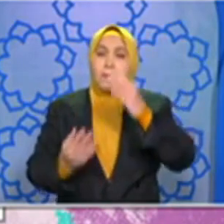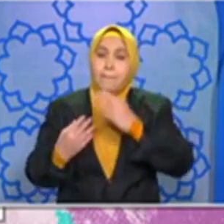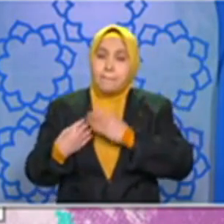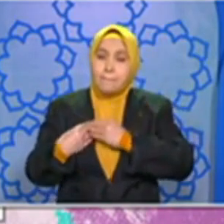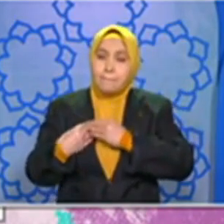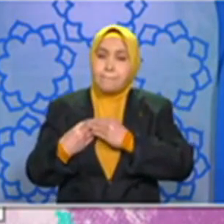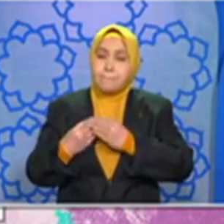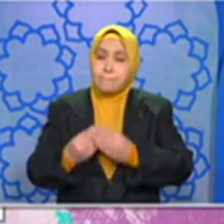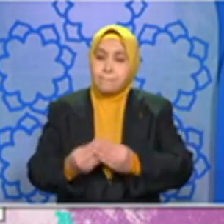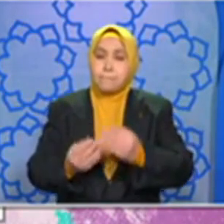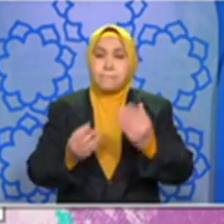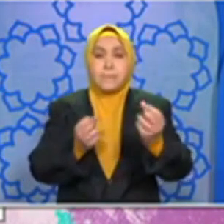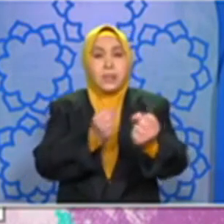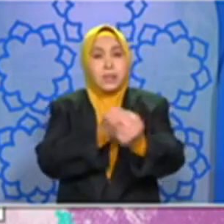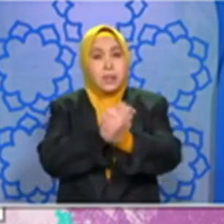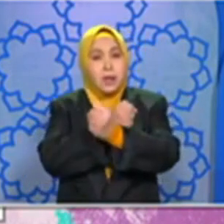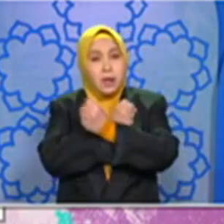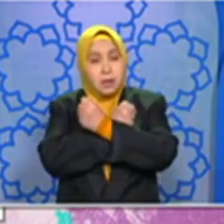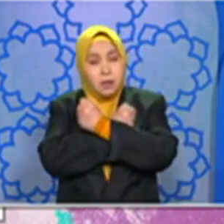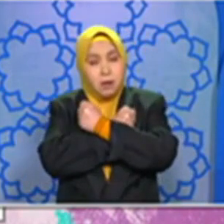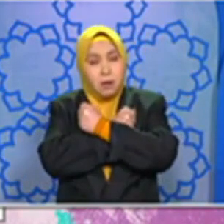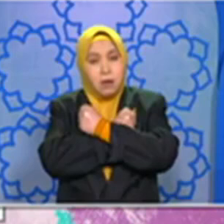الرحمن